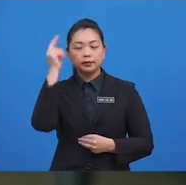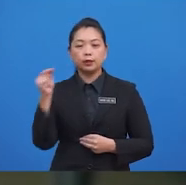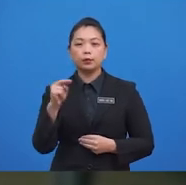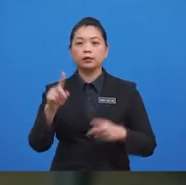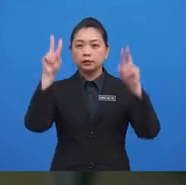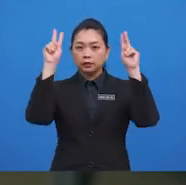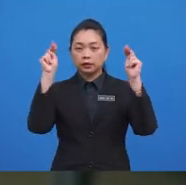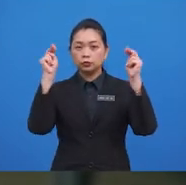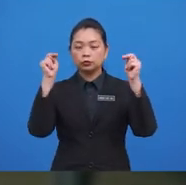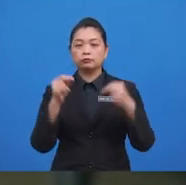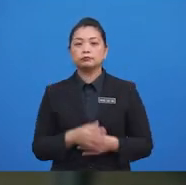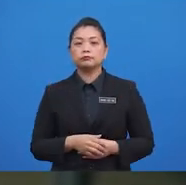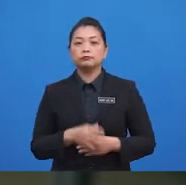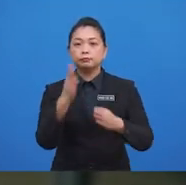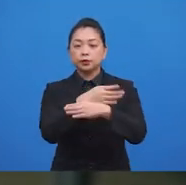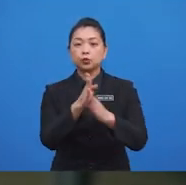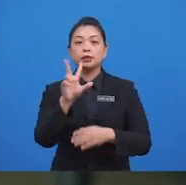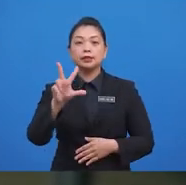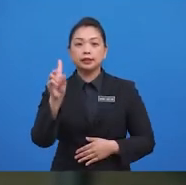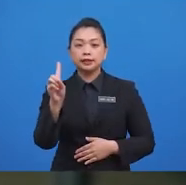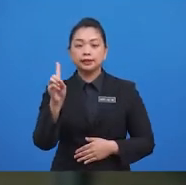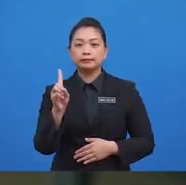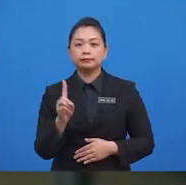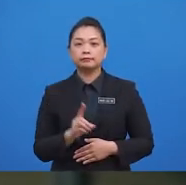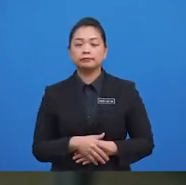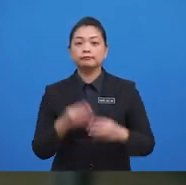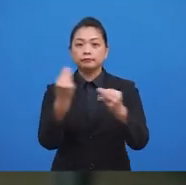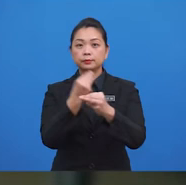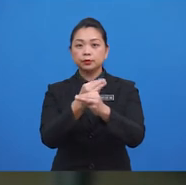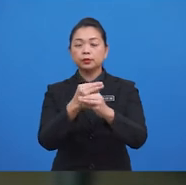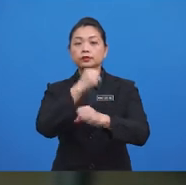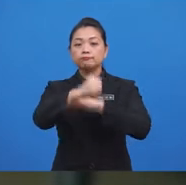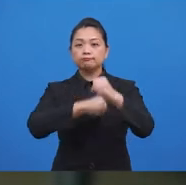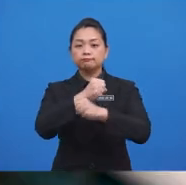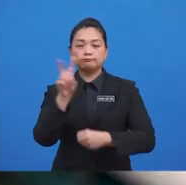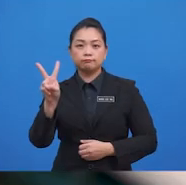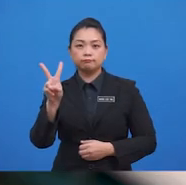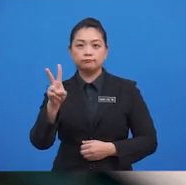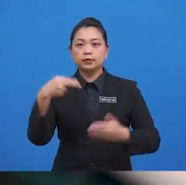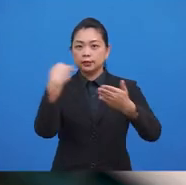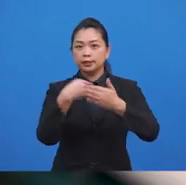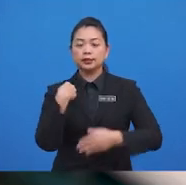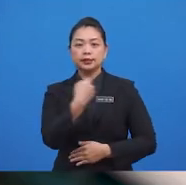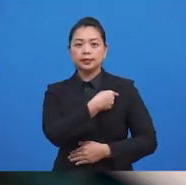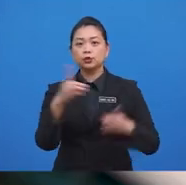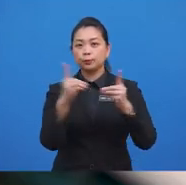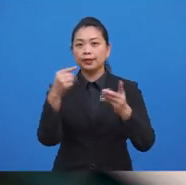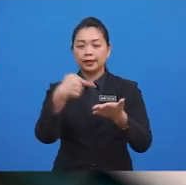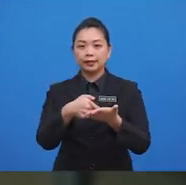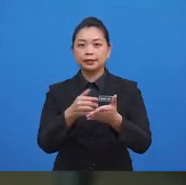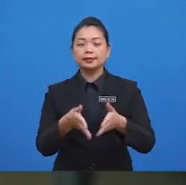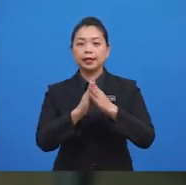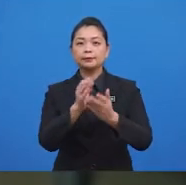mengenai tajuk ruang, iaitu bentuk 3 dimensi matematik tahun 2. Sehingga kita berjumpa